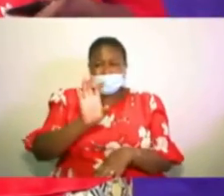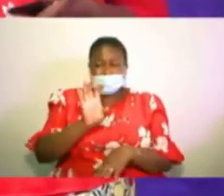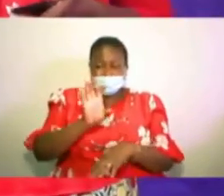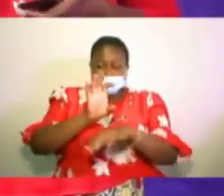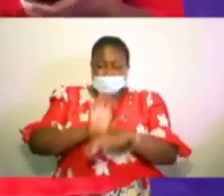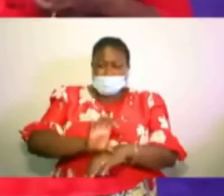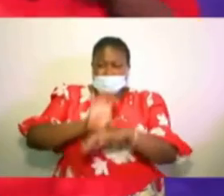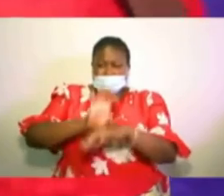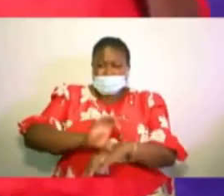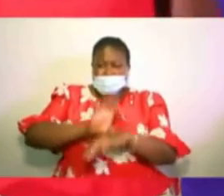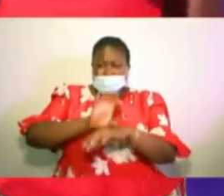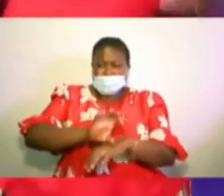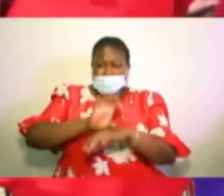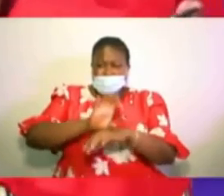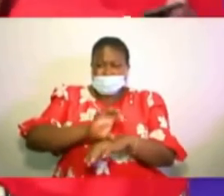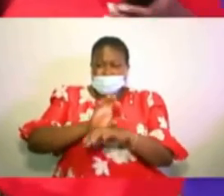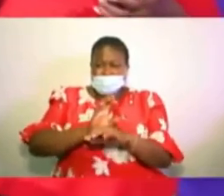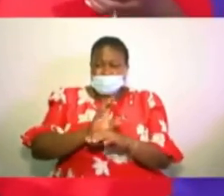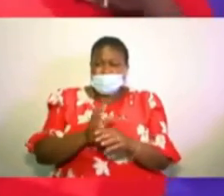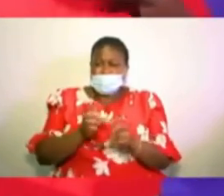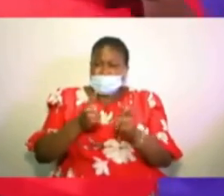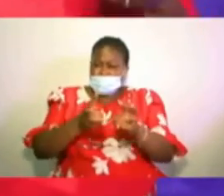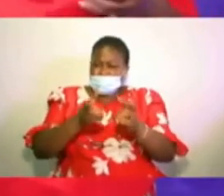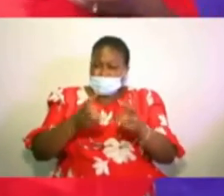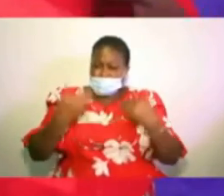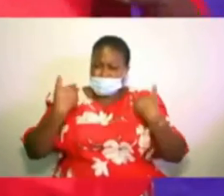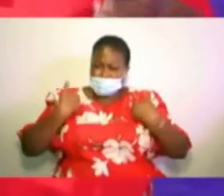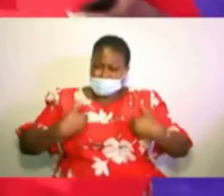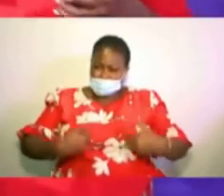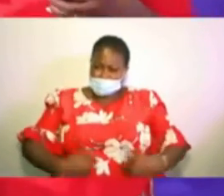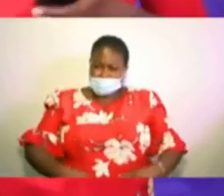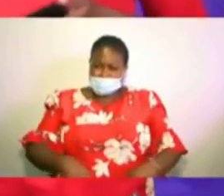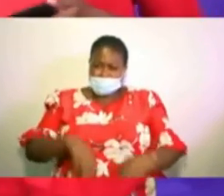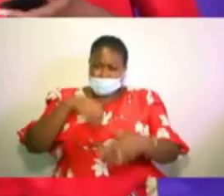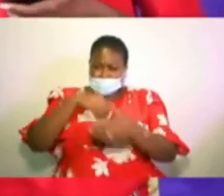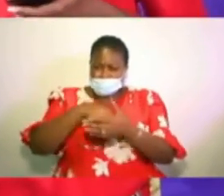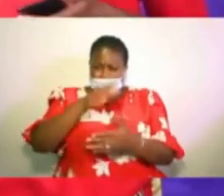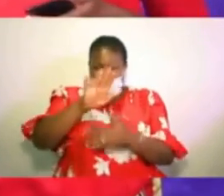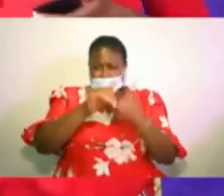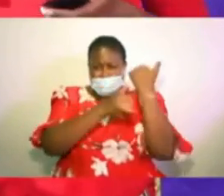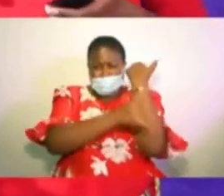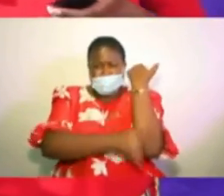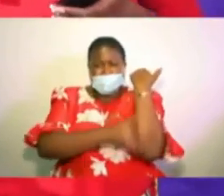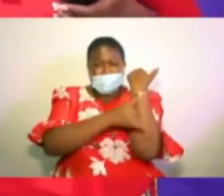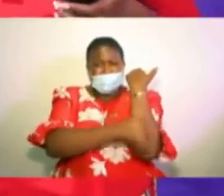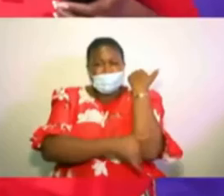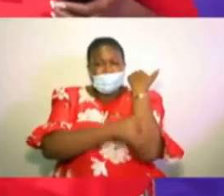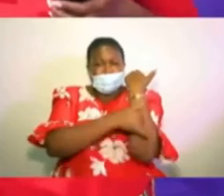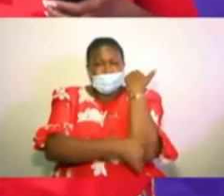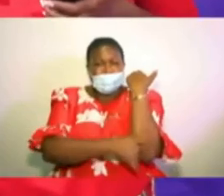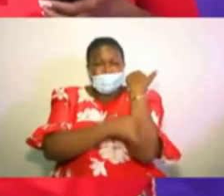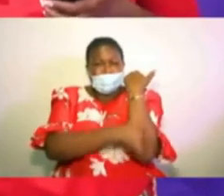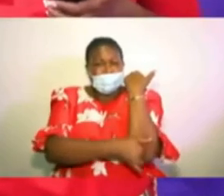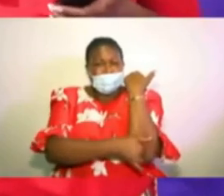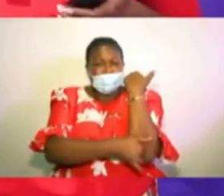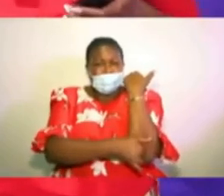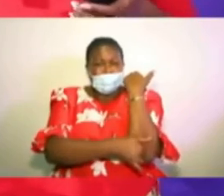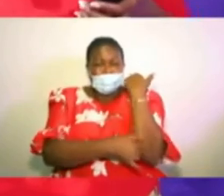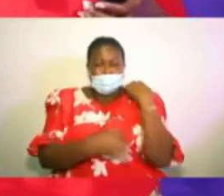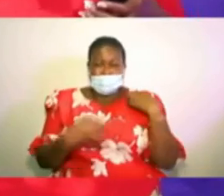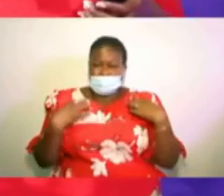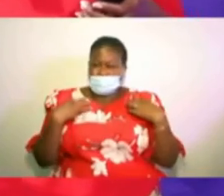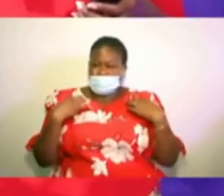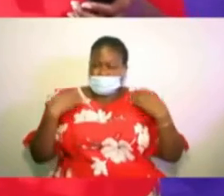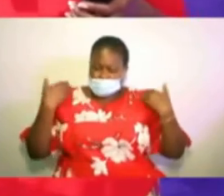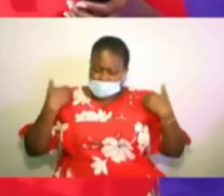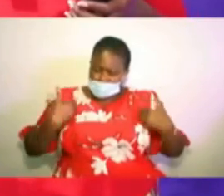that you have in your nation, peu importe les vêtements que vous avez dans vos nations, you are not fully dressed until